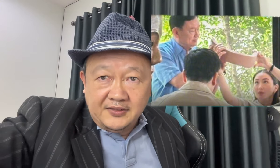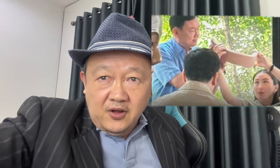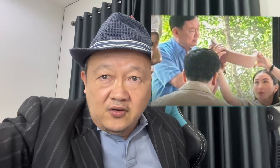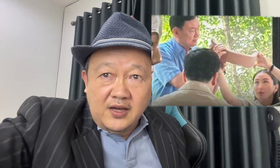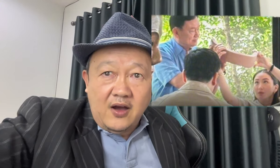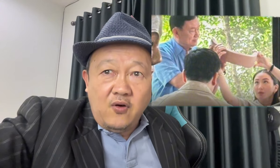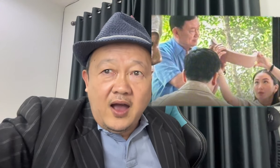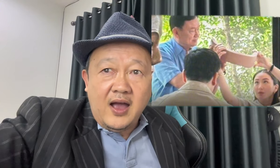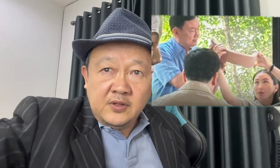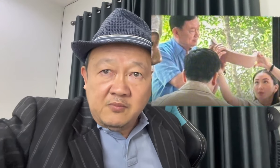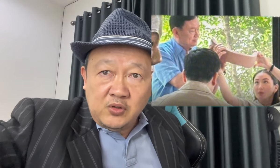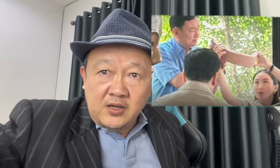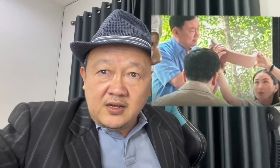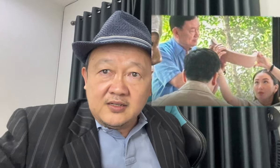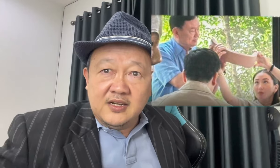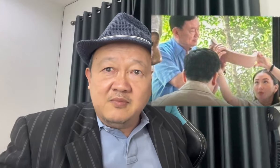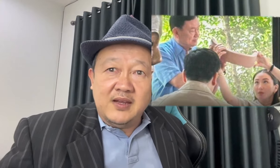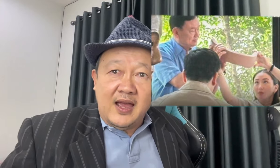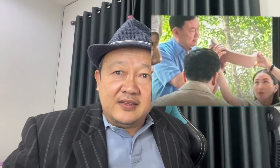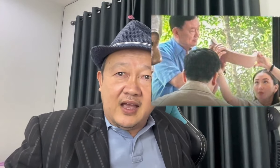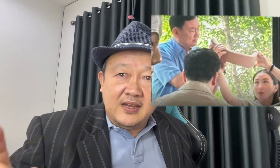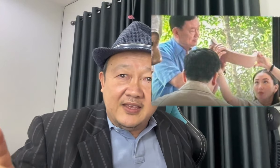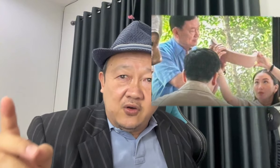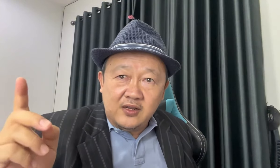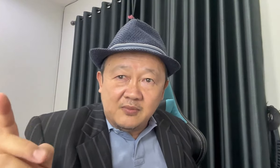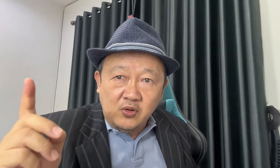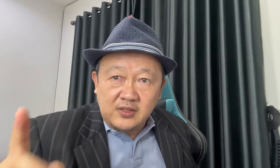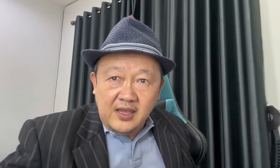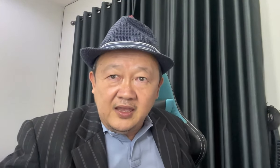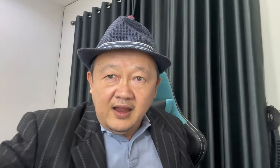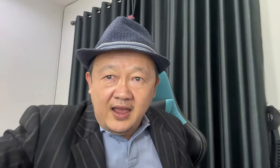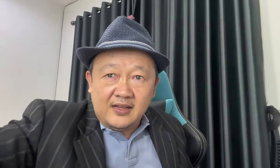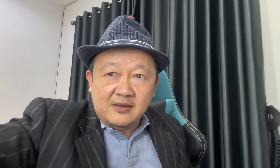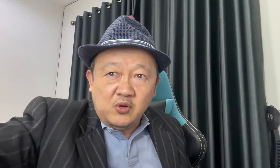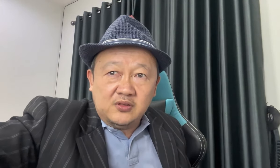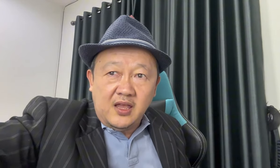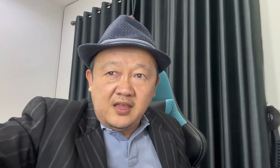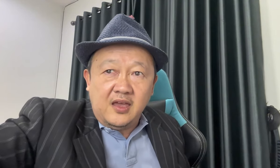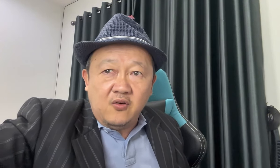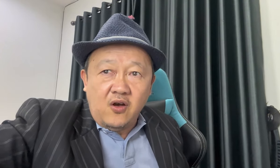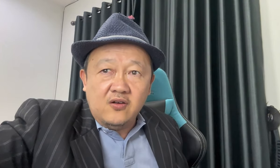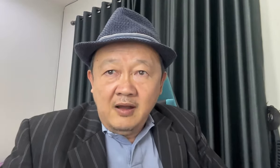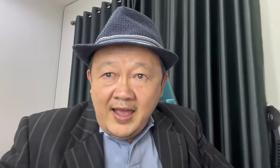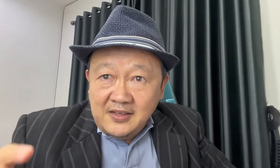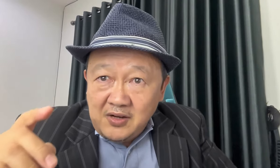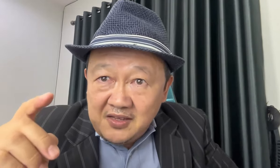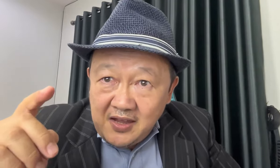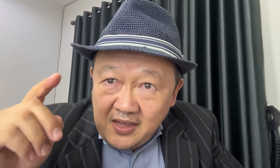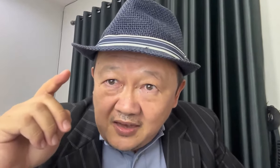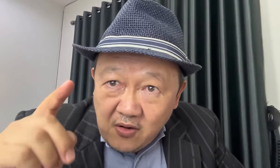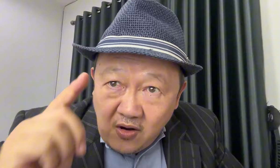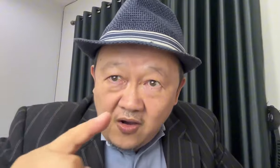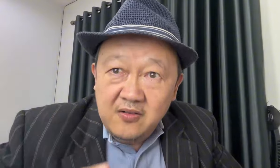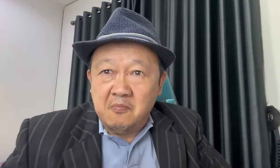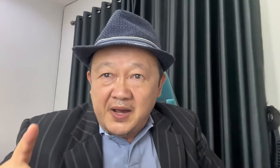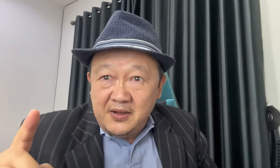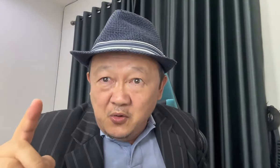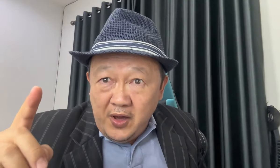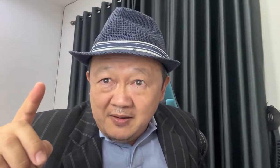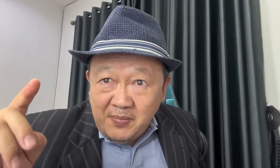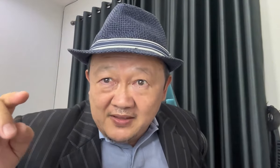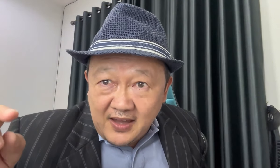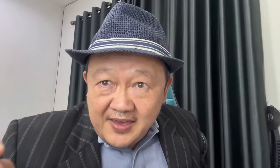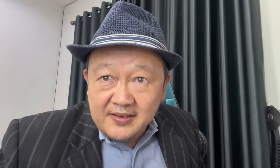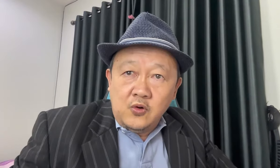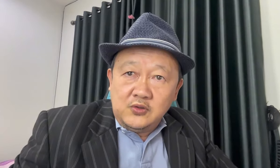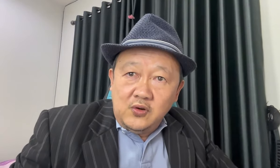ศอกได้ศอกจวาทั้งหมดจะเกิดขึ้นไม่ได้ถ้านายกรัฐมนตรีและรัฐมนตรีที่เกี่ยวข้องและเจ้าหน้าที่ที่เกี่ยวข้องไม่รู้